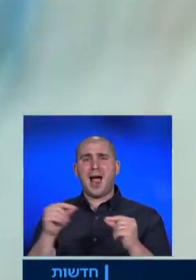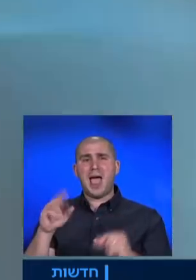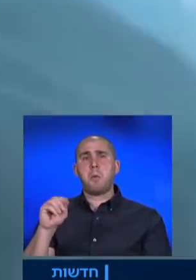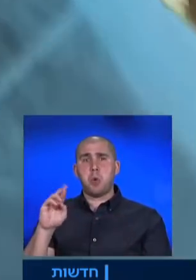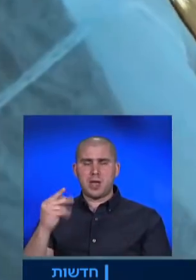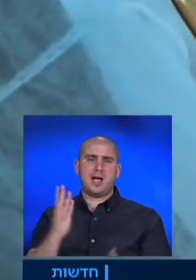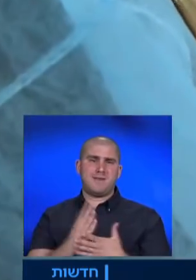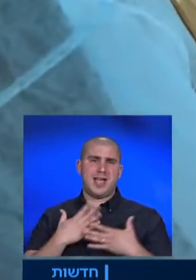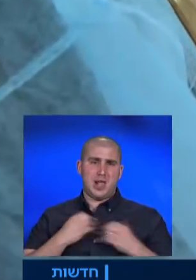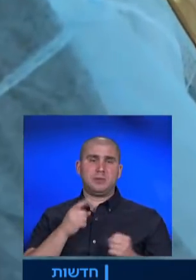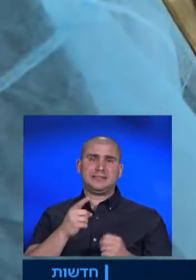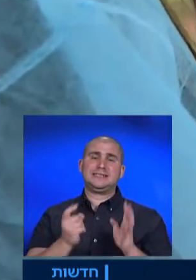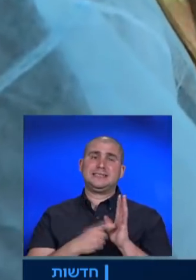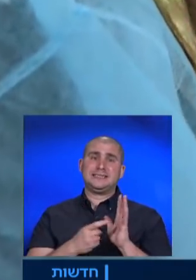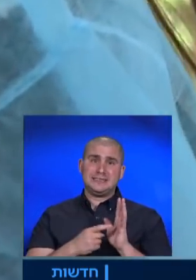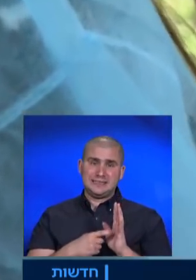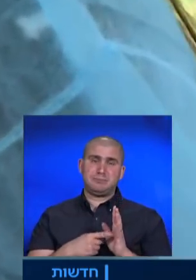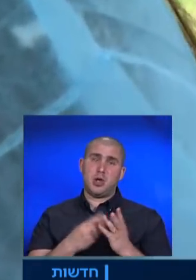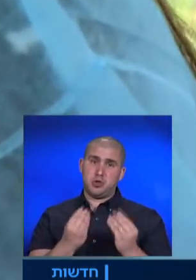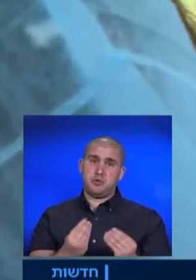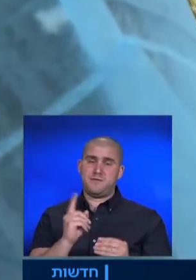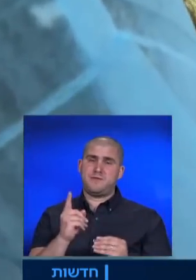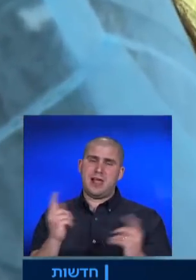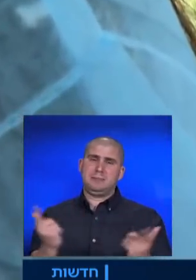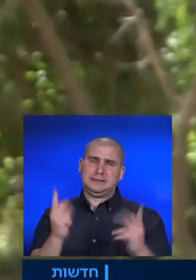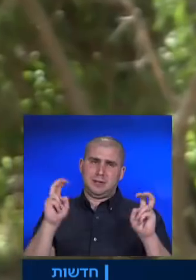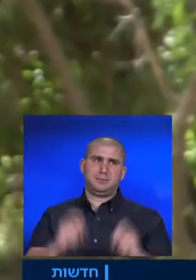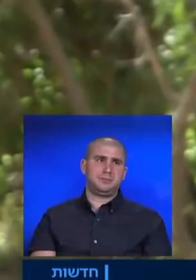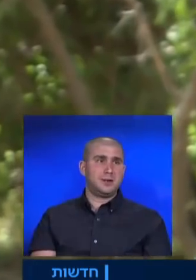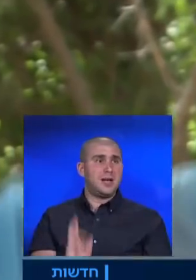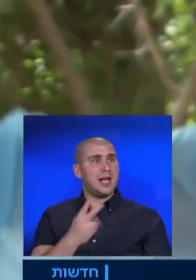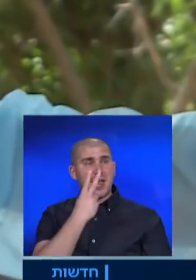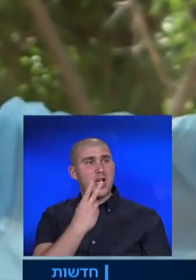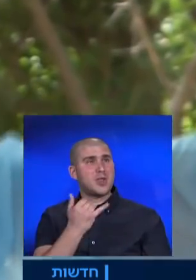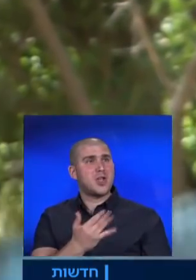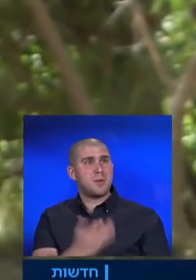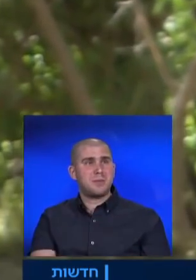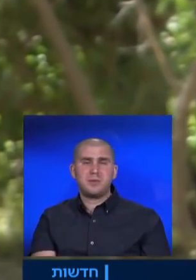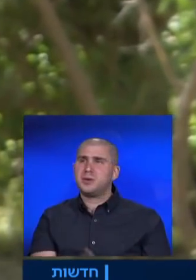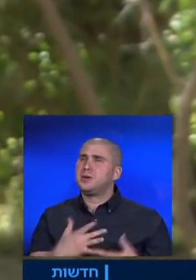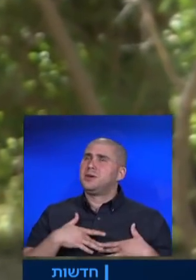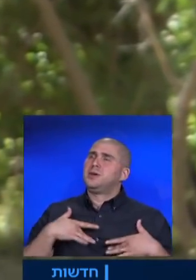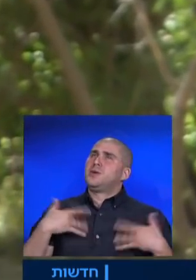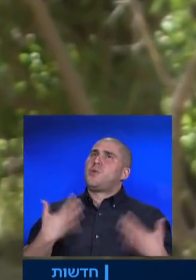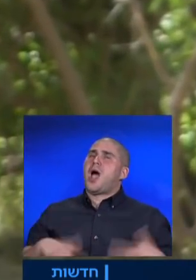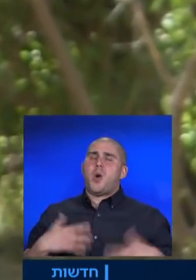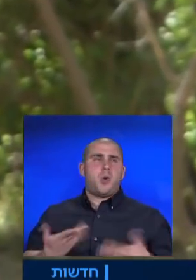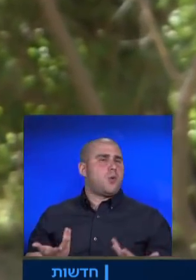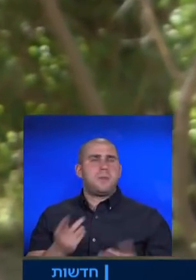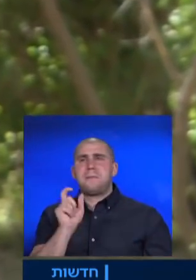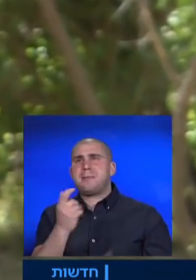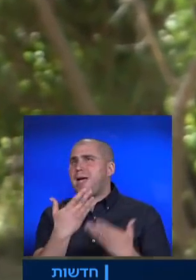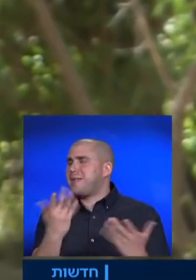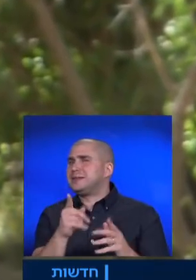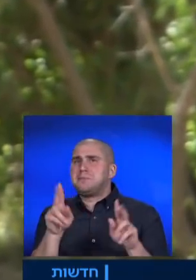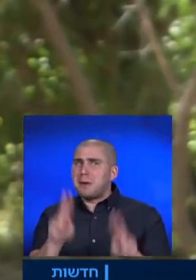וזאת סיבה לא רעה בכלל למסיבה. תחזר לראות אותו היום. וואו, אין לי מילים. אין, זה פשוט, זה מה שעשה